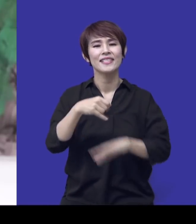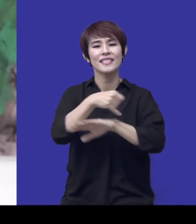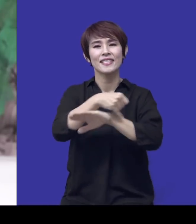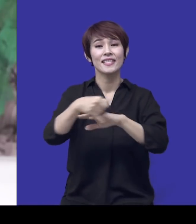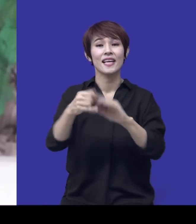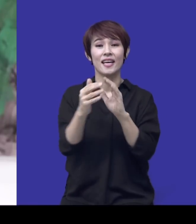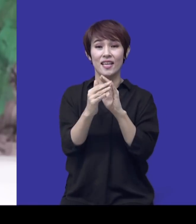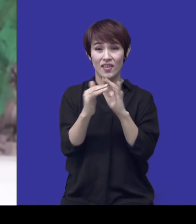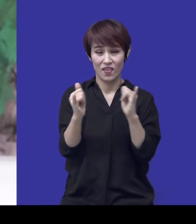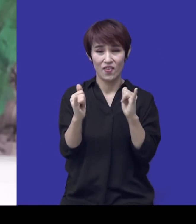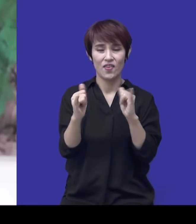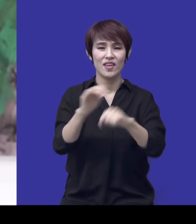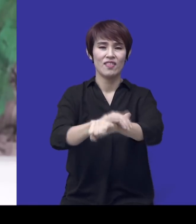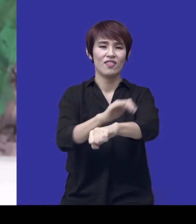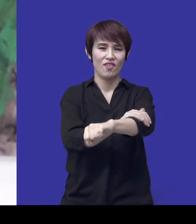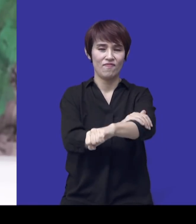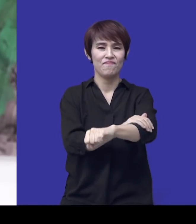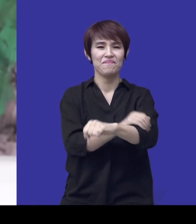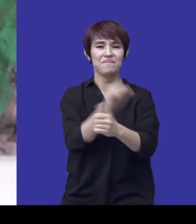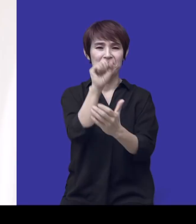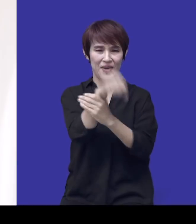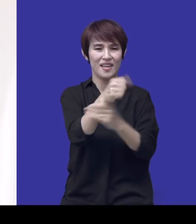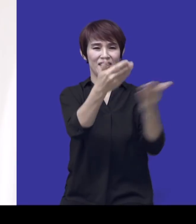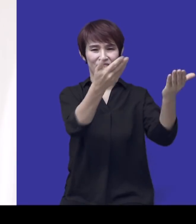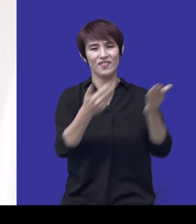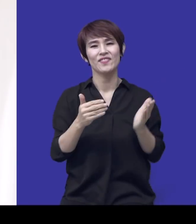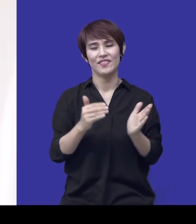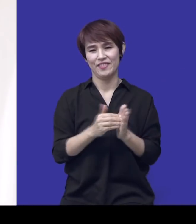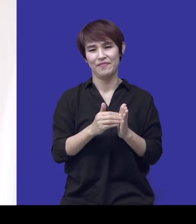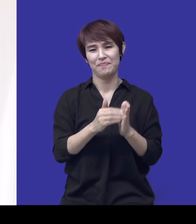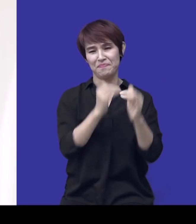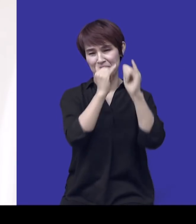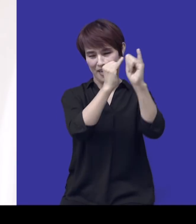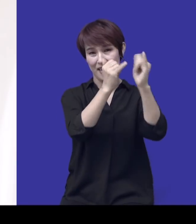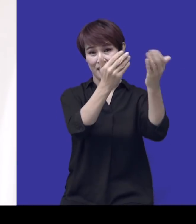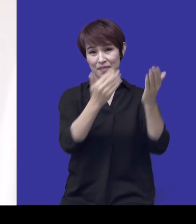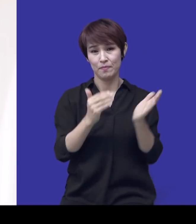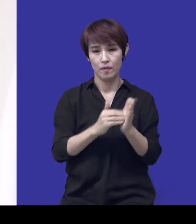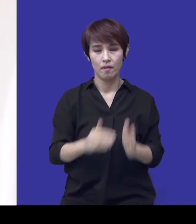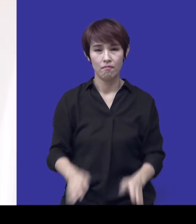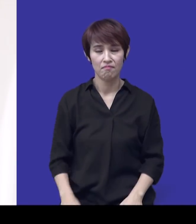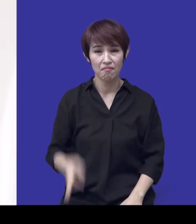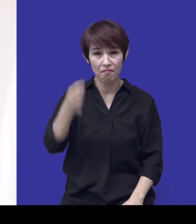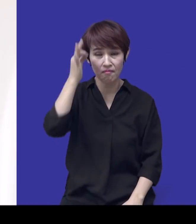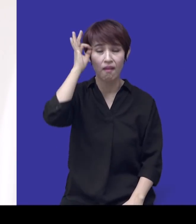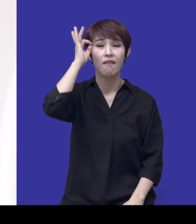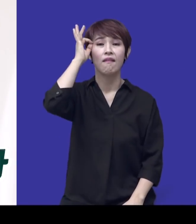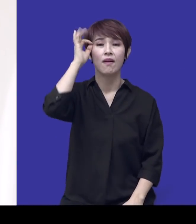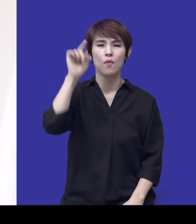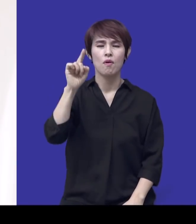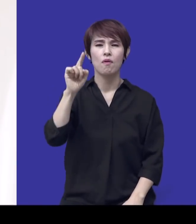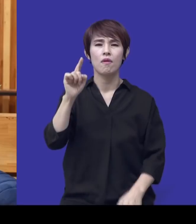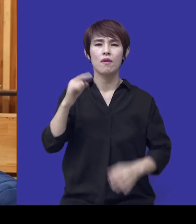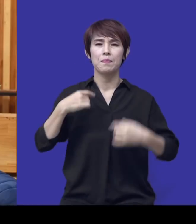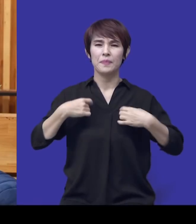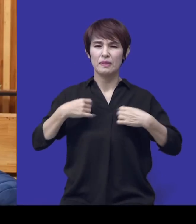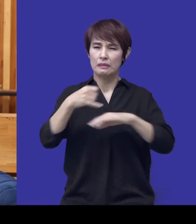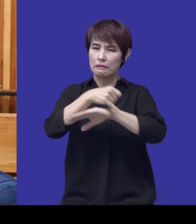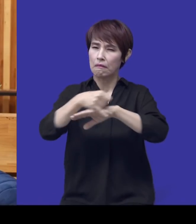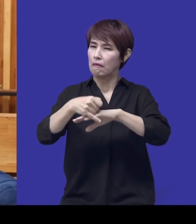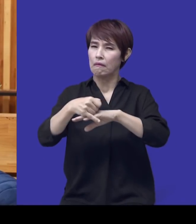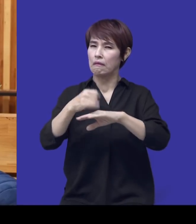네. 근데 그때 깨달았어요. 네. 패션 디자이너는 아니다.